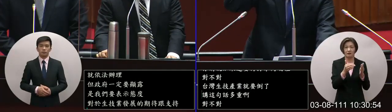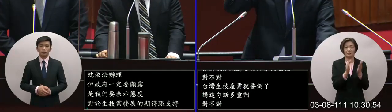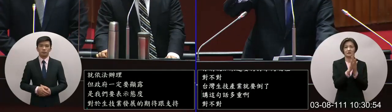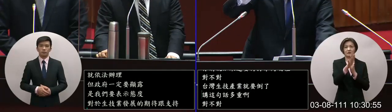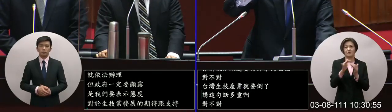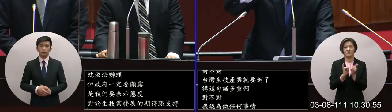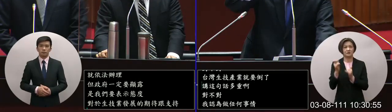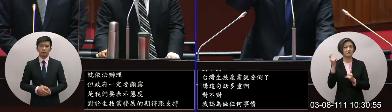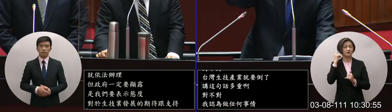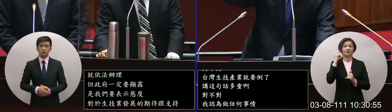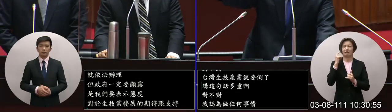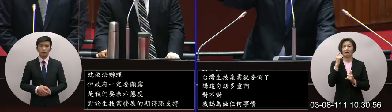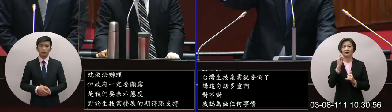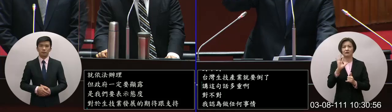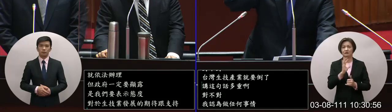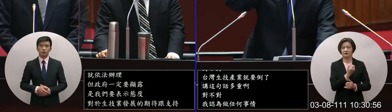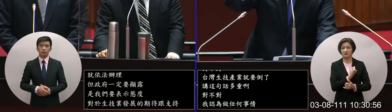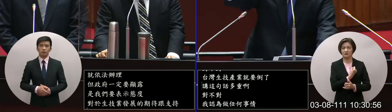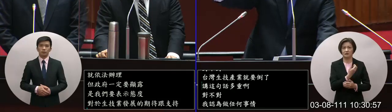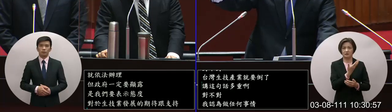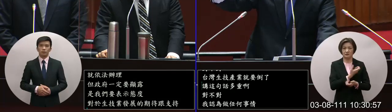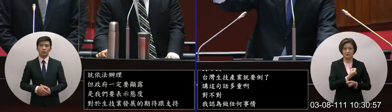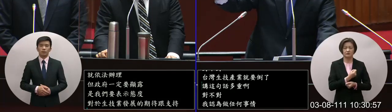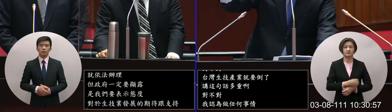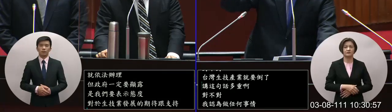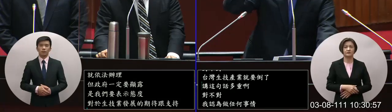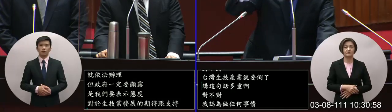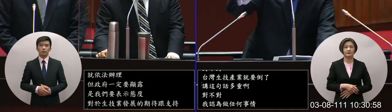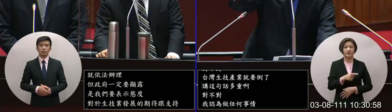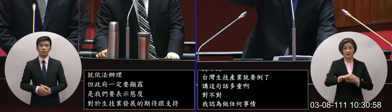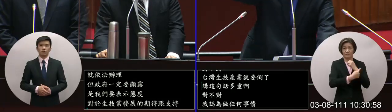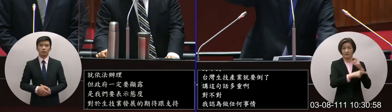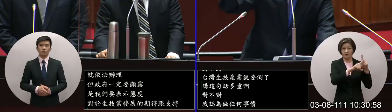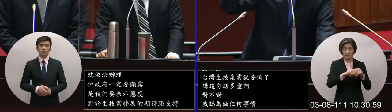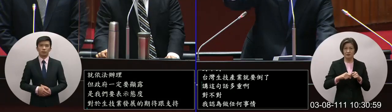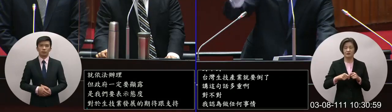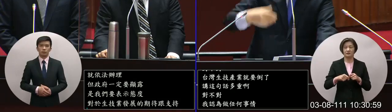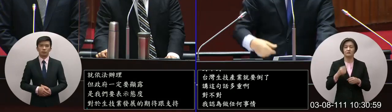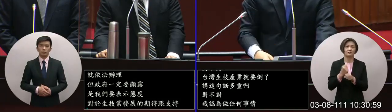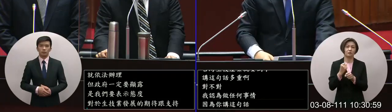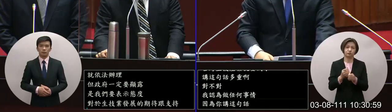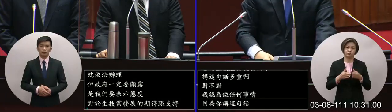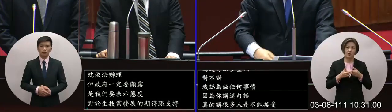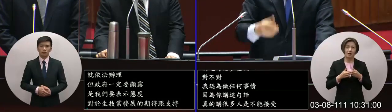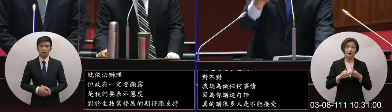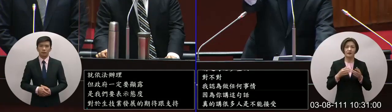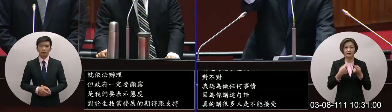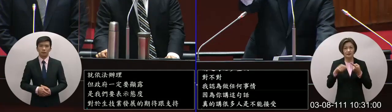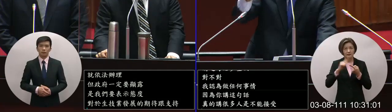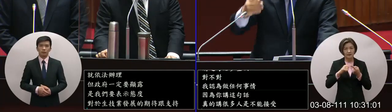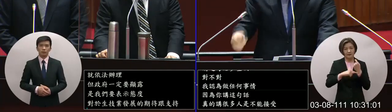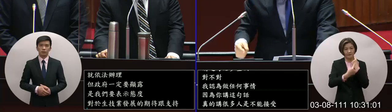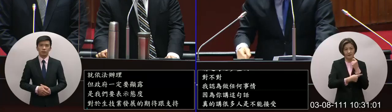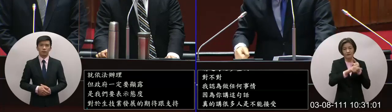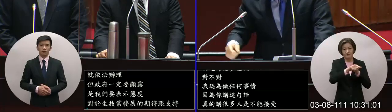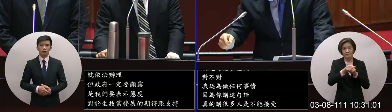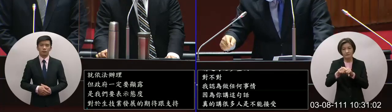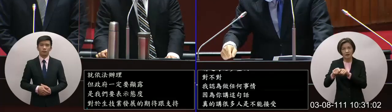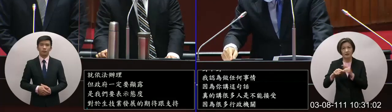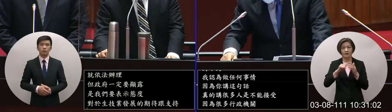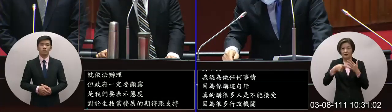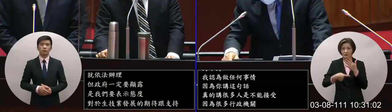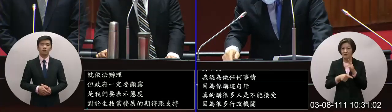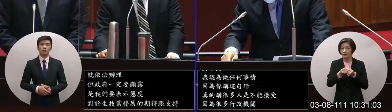哦，很多行政机关你要依法行政。就是照顺序、照程序来走，结果你讲